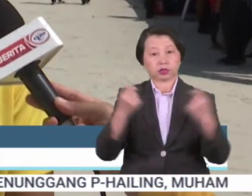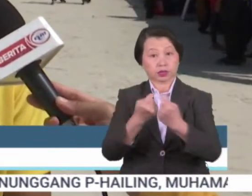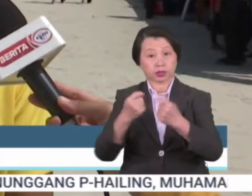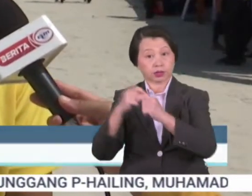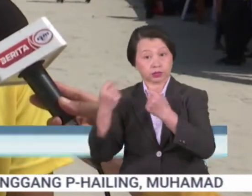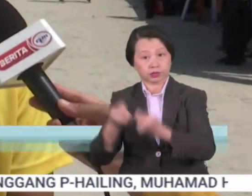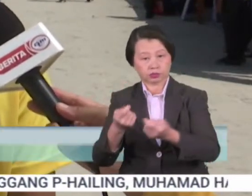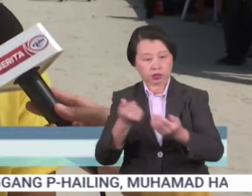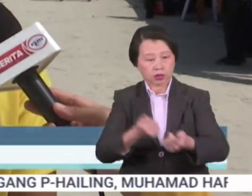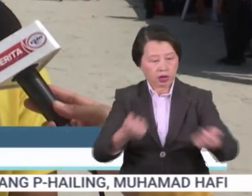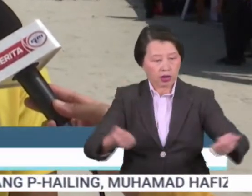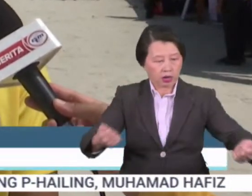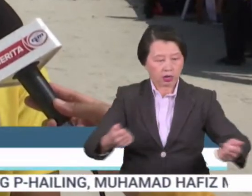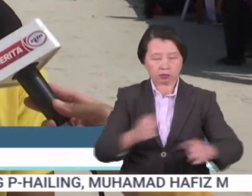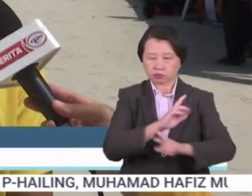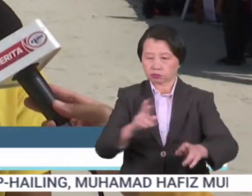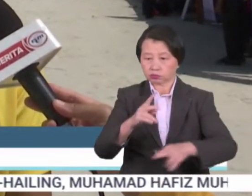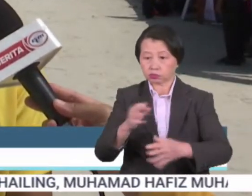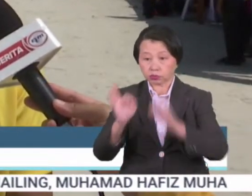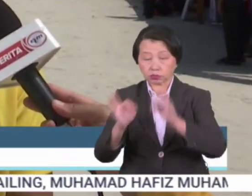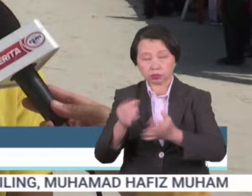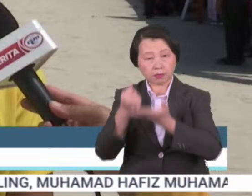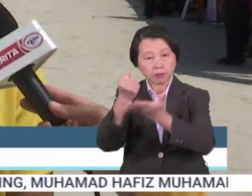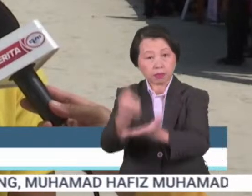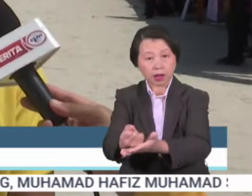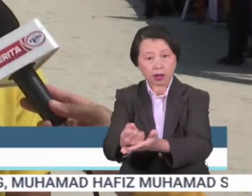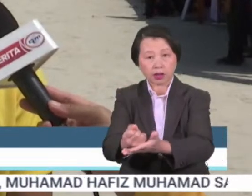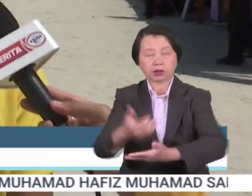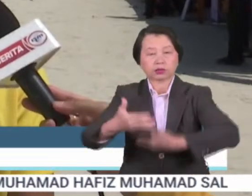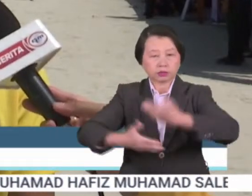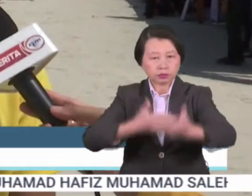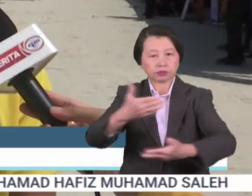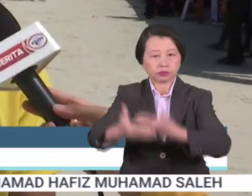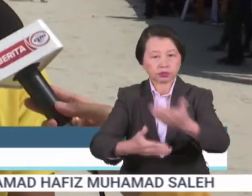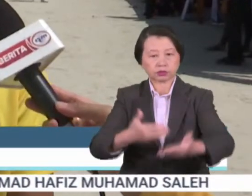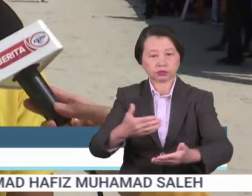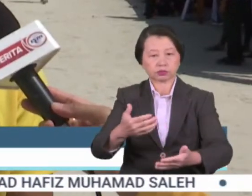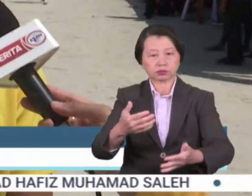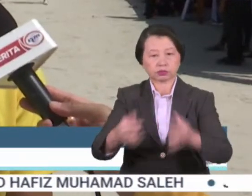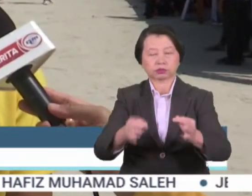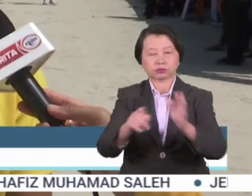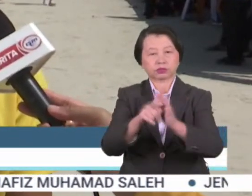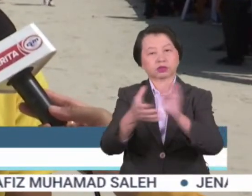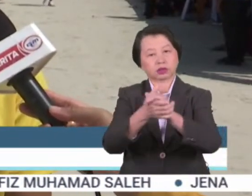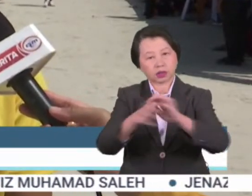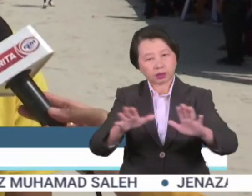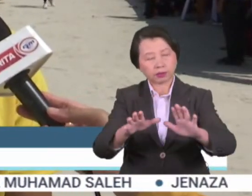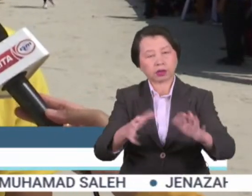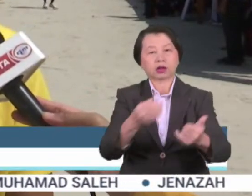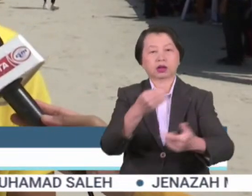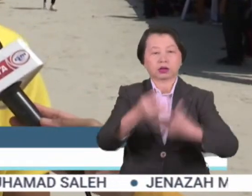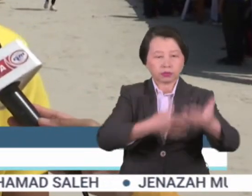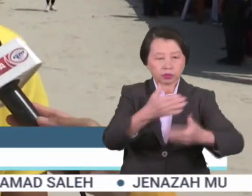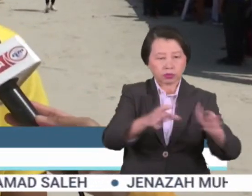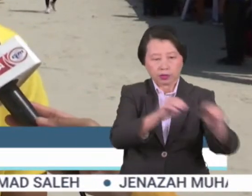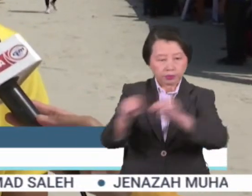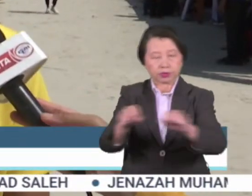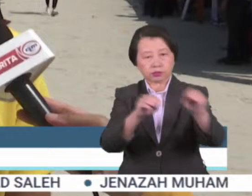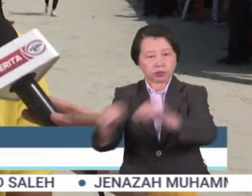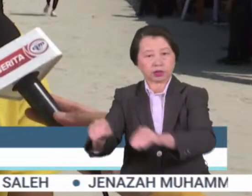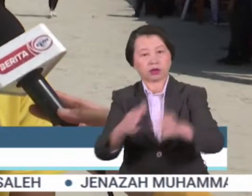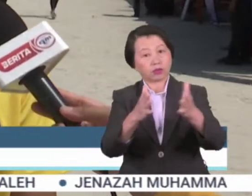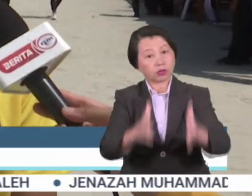negah untuk membantu memudahkan proses-proses k penyelamatan proses-proses pemindahan